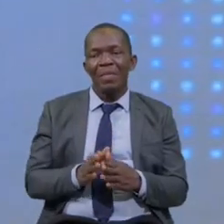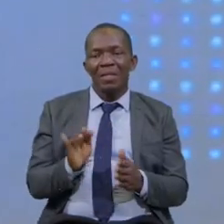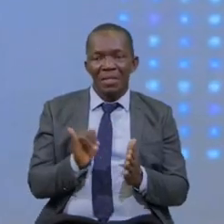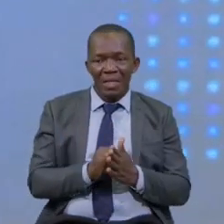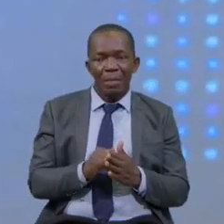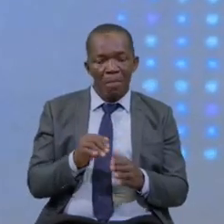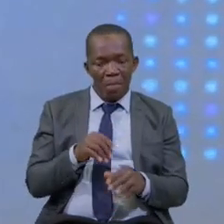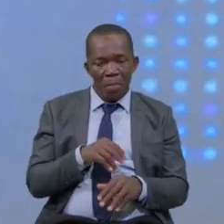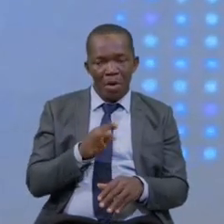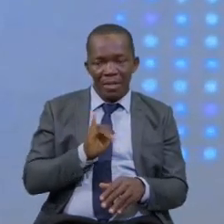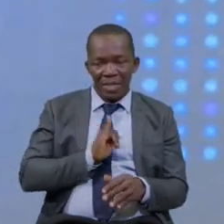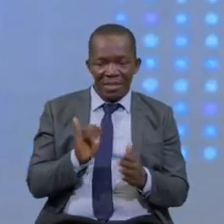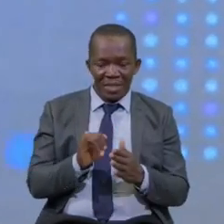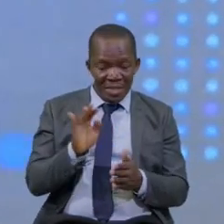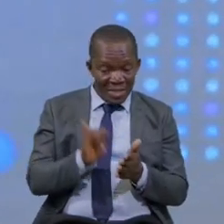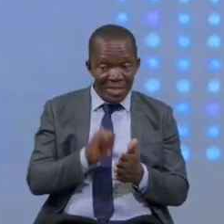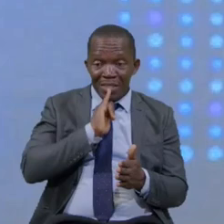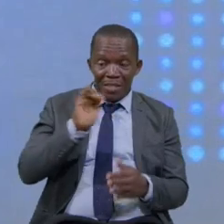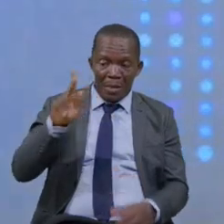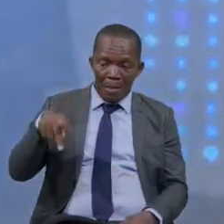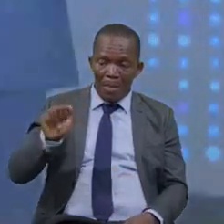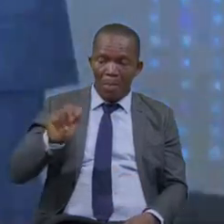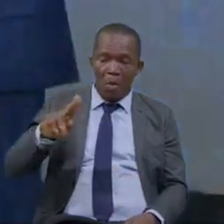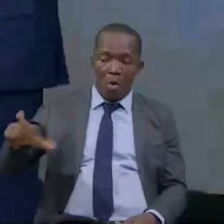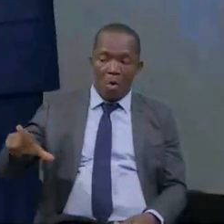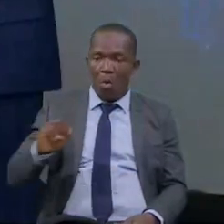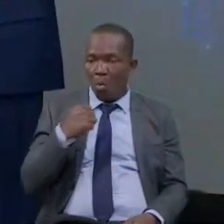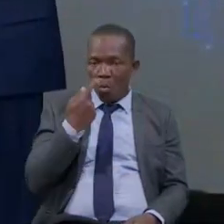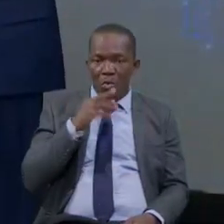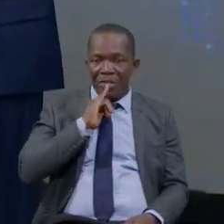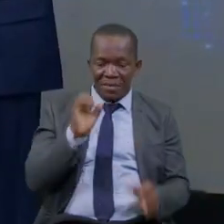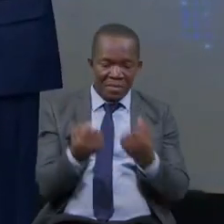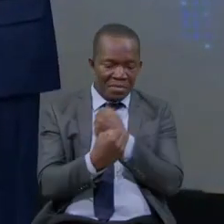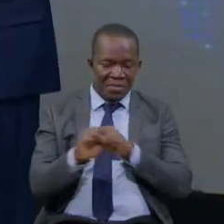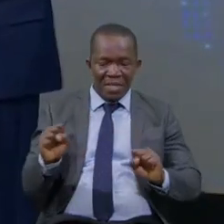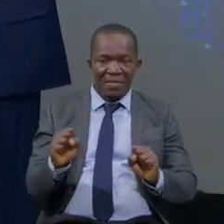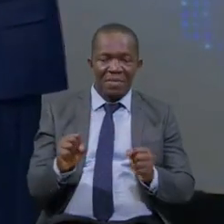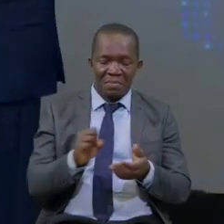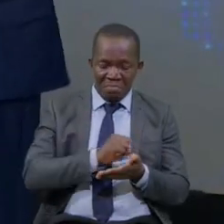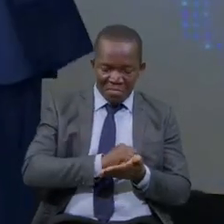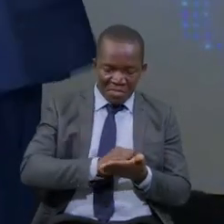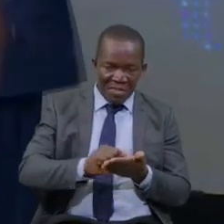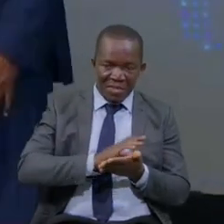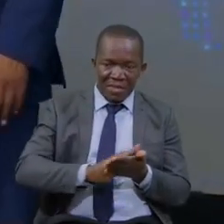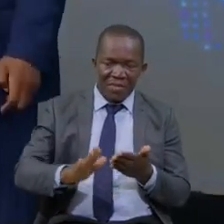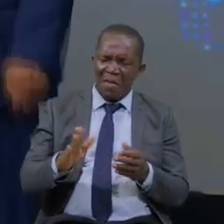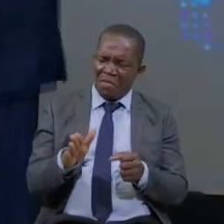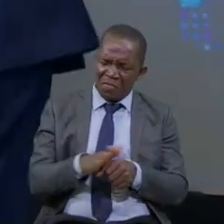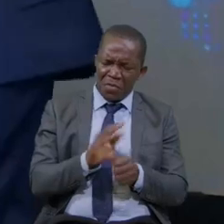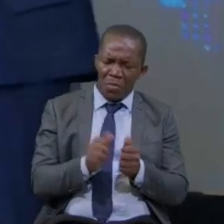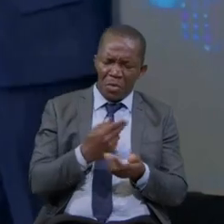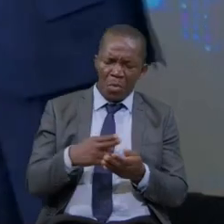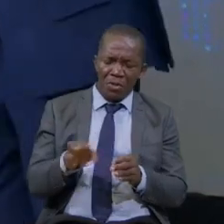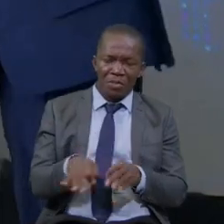afin, l'apôtre Paul, il était sauvé, sanctifié. C'est l'apôtre Paul qui était rempli, baptisé, revêtu